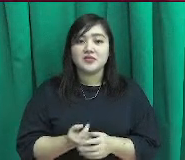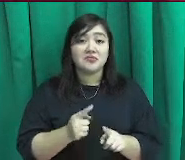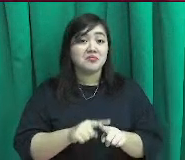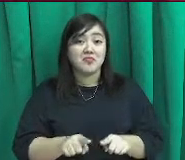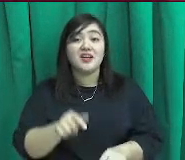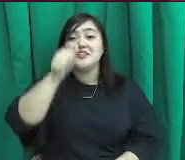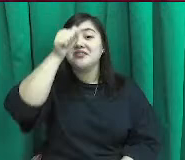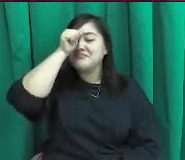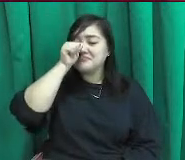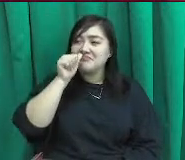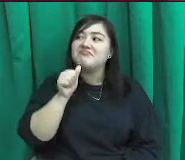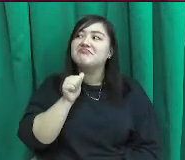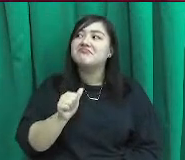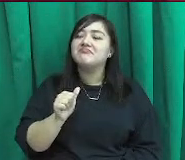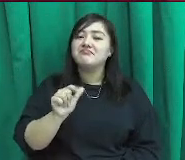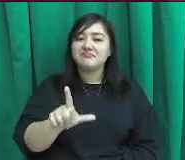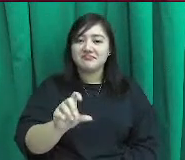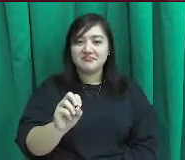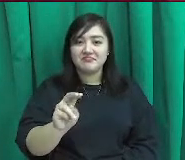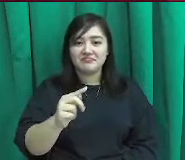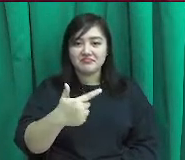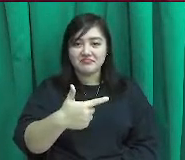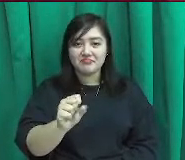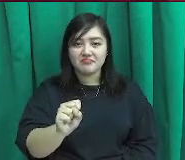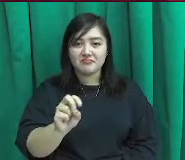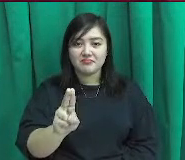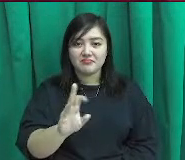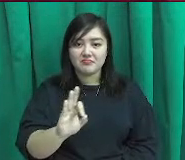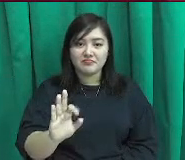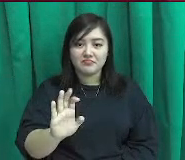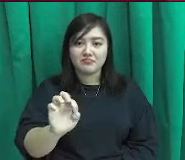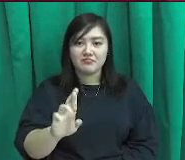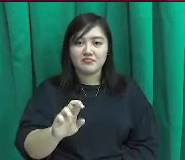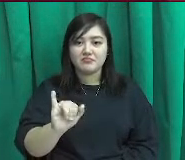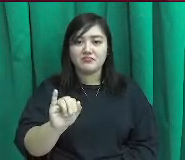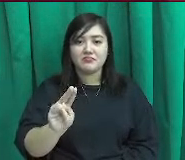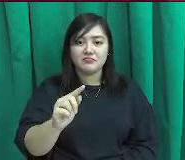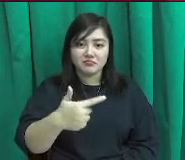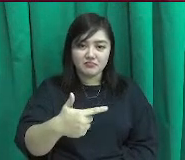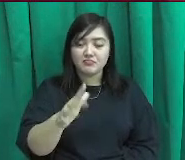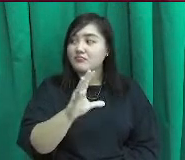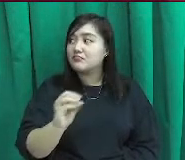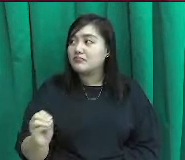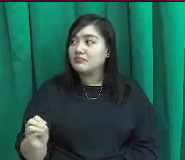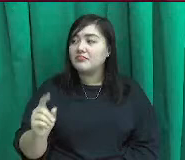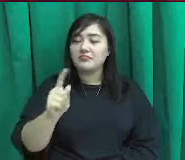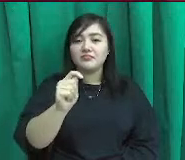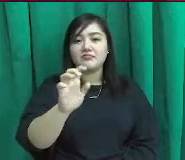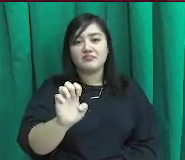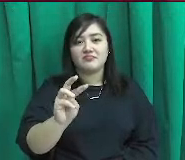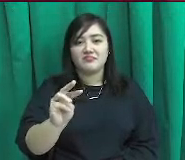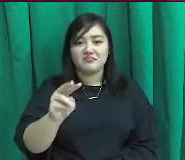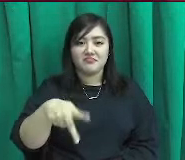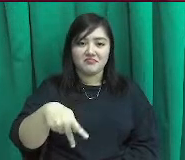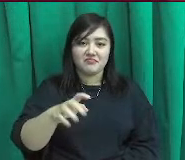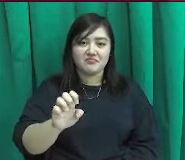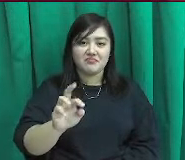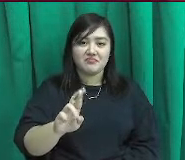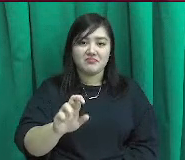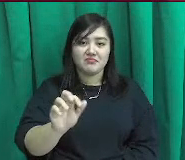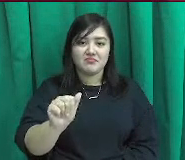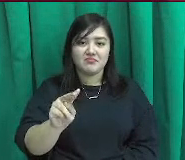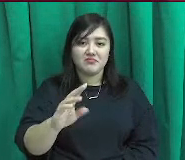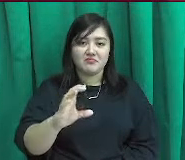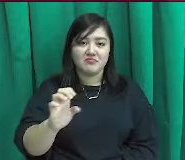Yeah. Sa loob ng tahanan. Bilang leader, ayaw niya i-practice. Yeah. Knowing na, sabi nga, yung pagtatanim,